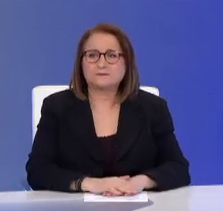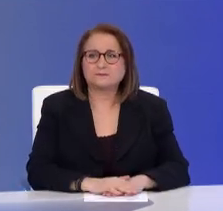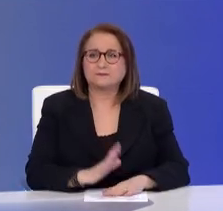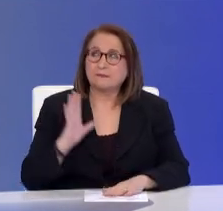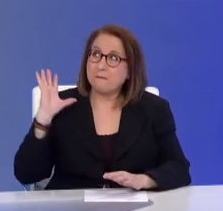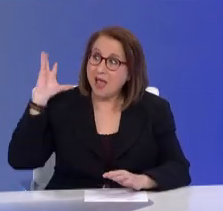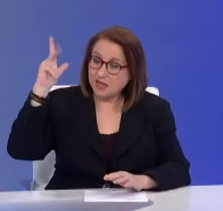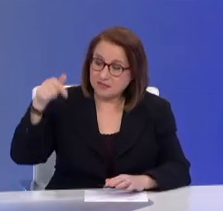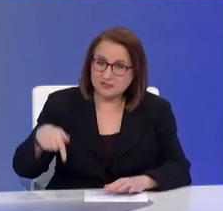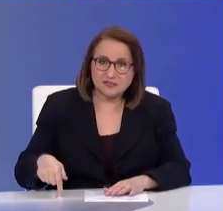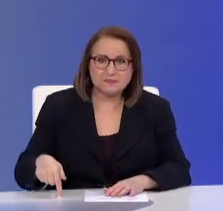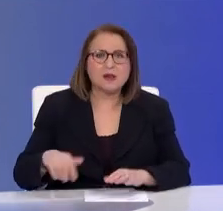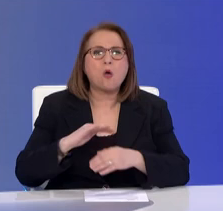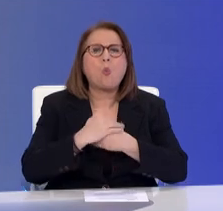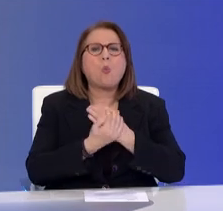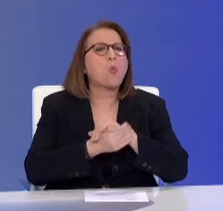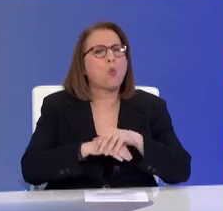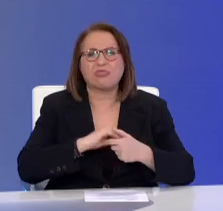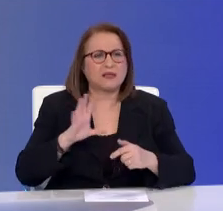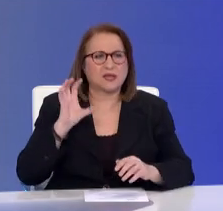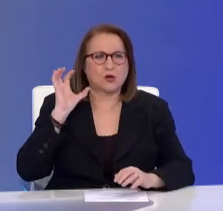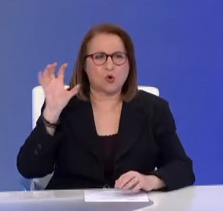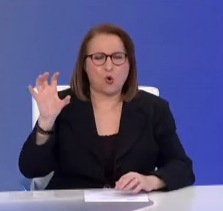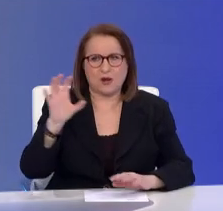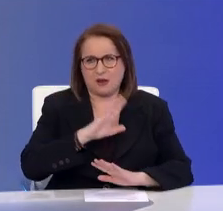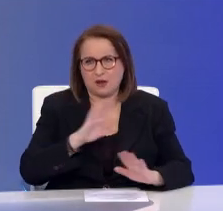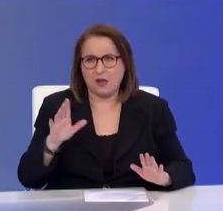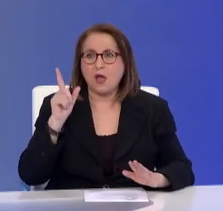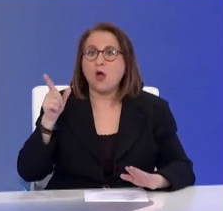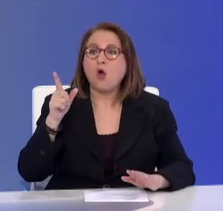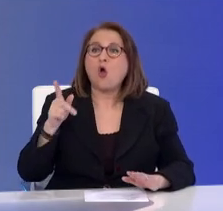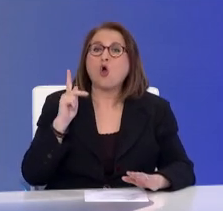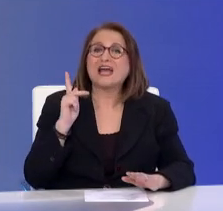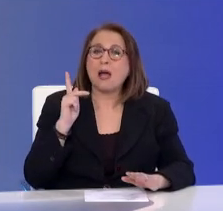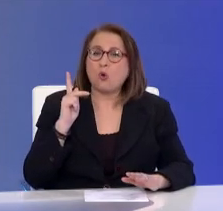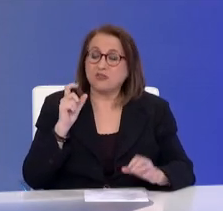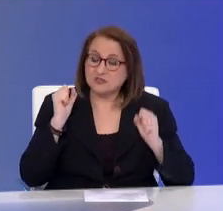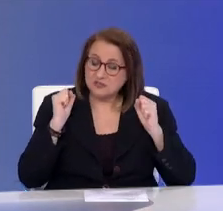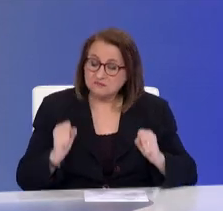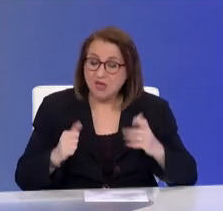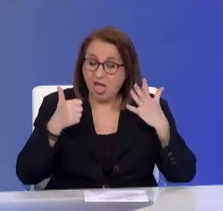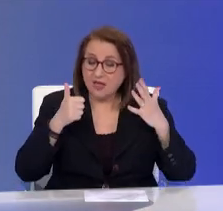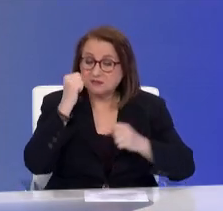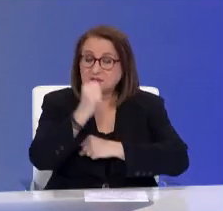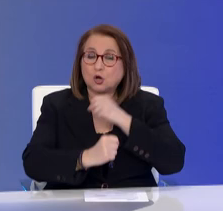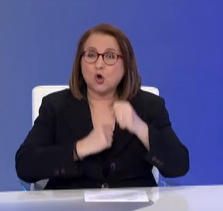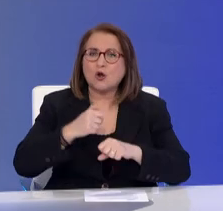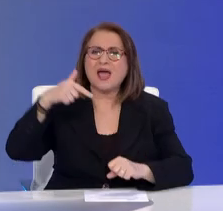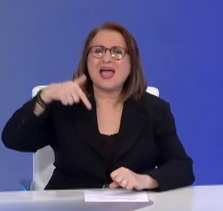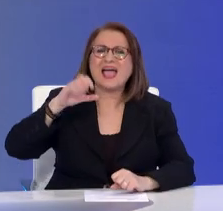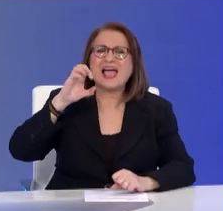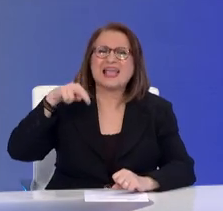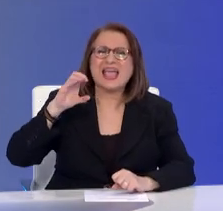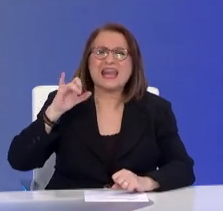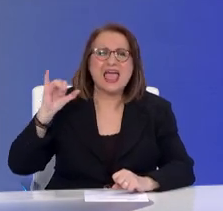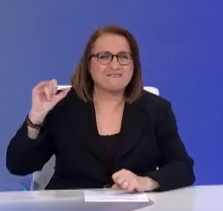διατηρούνται ως σήμερα. Ο Καποδίστριας πέρασε 6 χρόνια στη Γενέβη και δημιούργησε